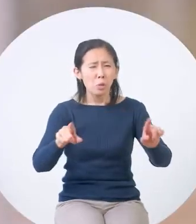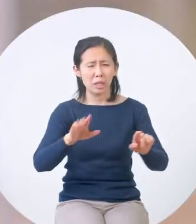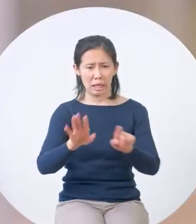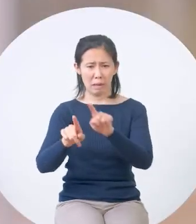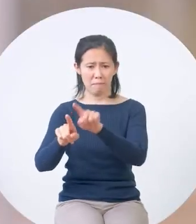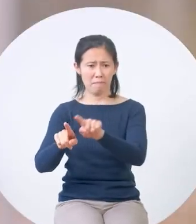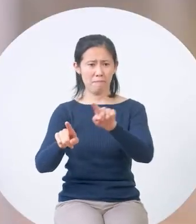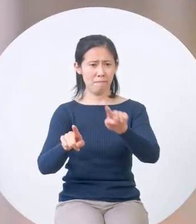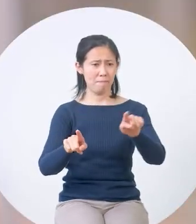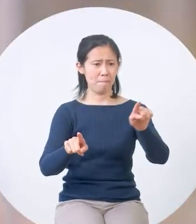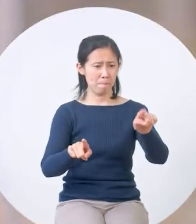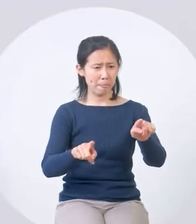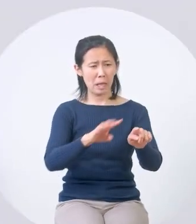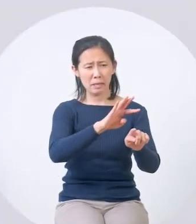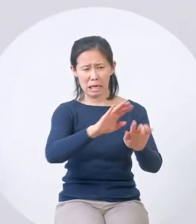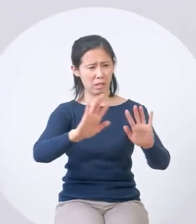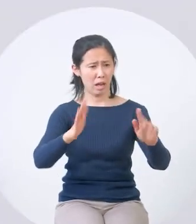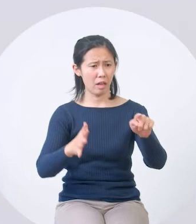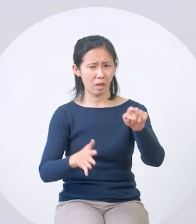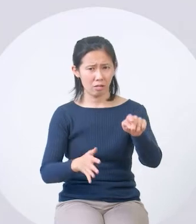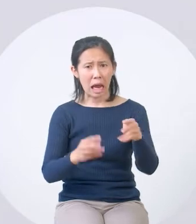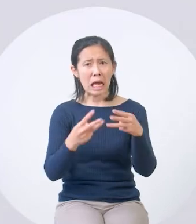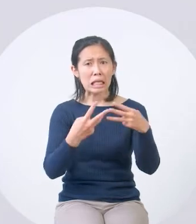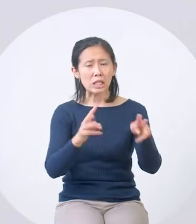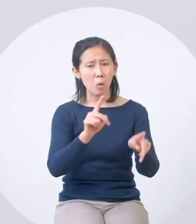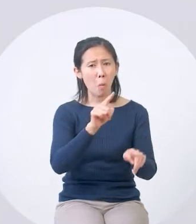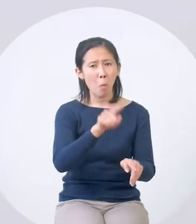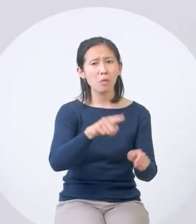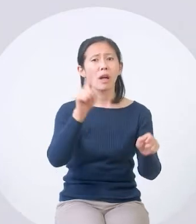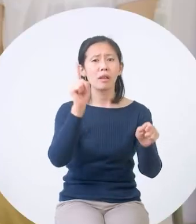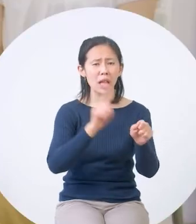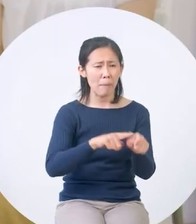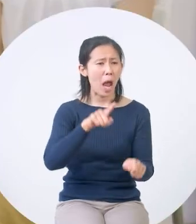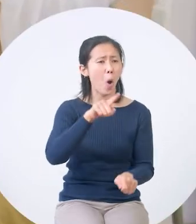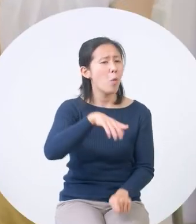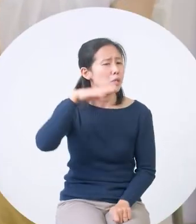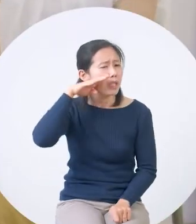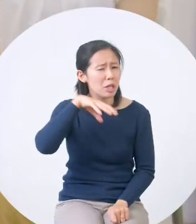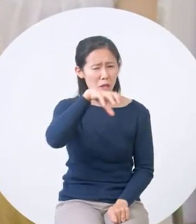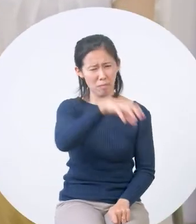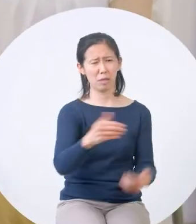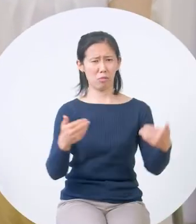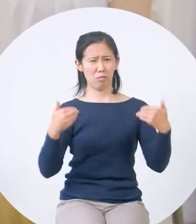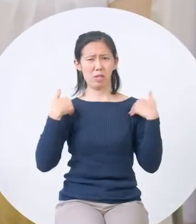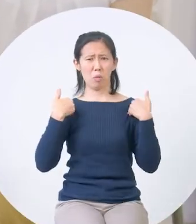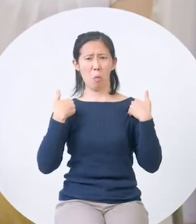けど、当然非常ボタンなので押しやすい位置になきゃいけないから